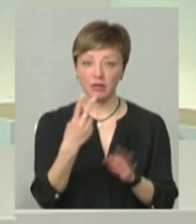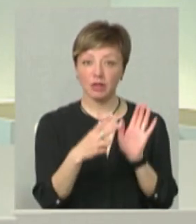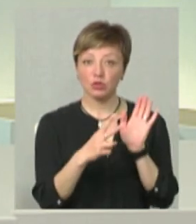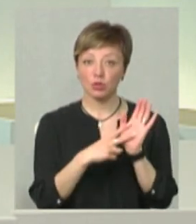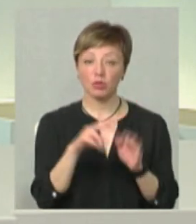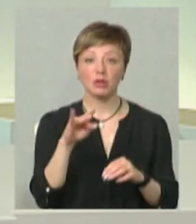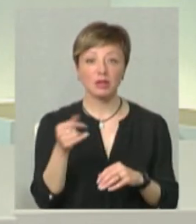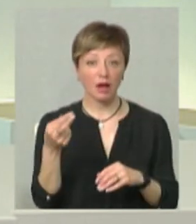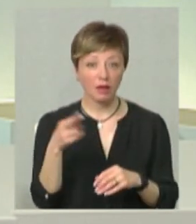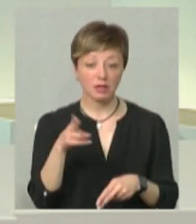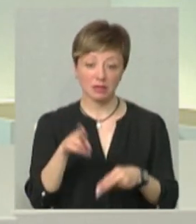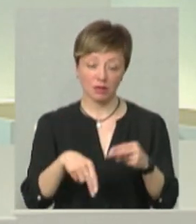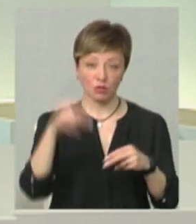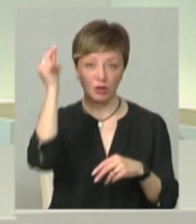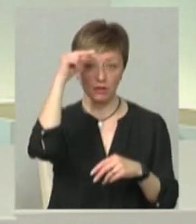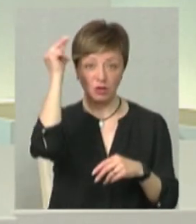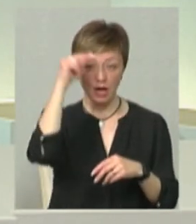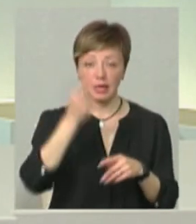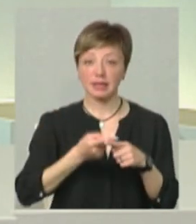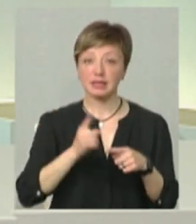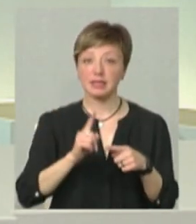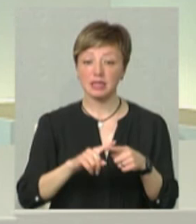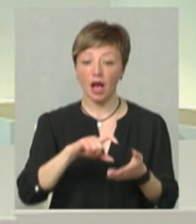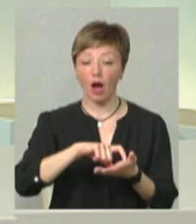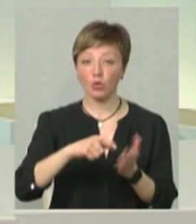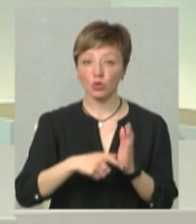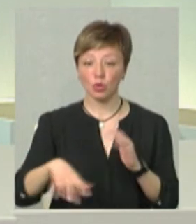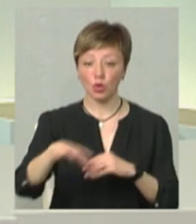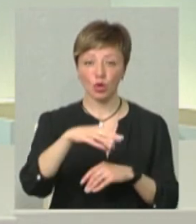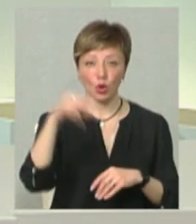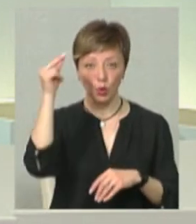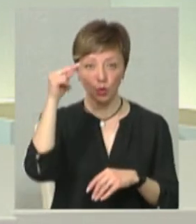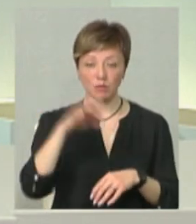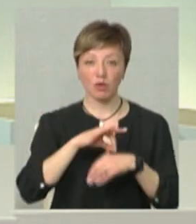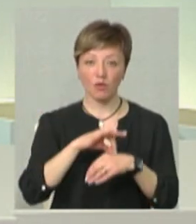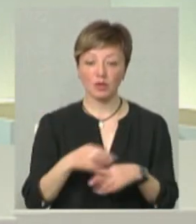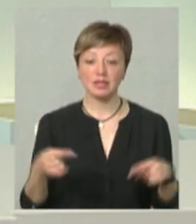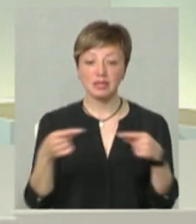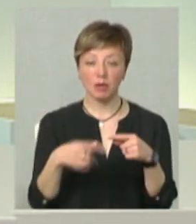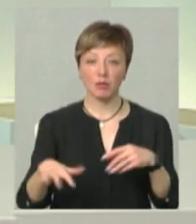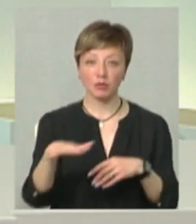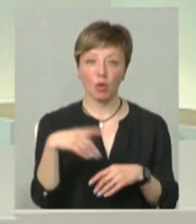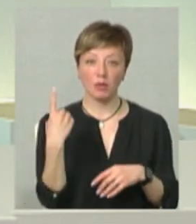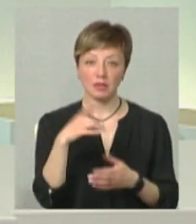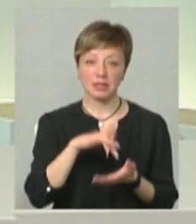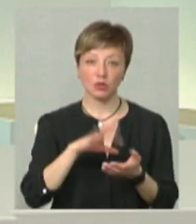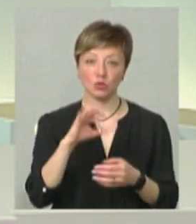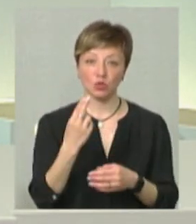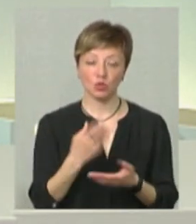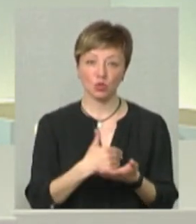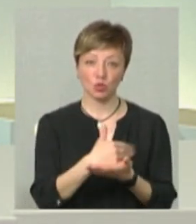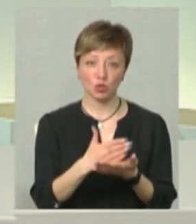27 травня ми завершуємо навчання. Ці аудиторні курси, ті, які ми проводимо саме в приміщенні обласного центру соціальних